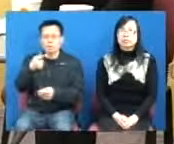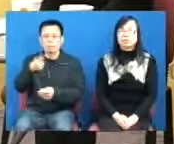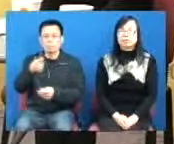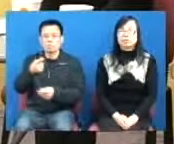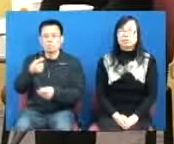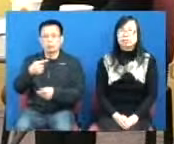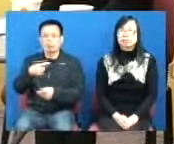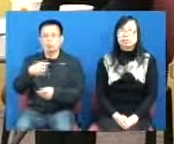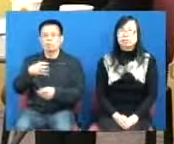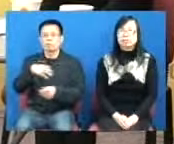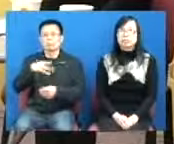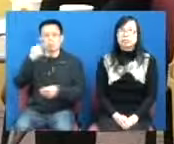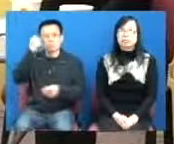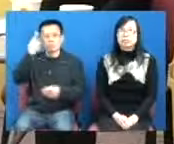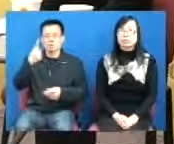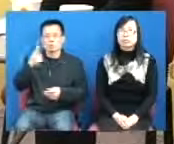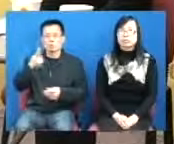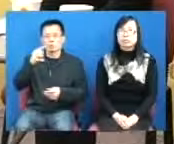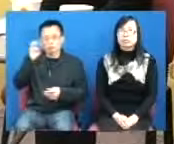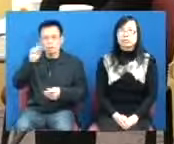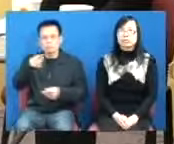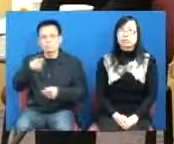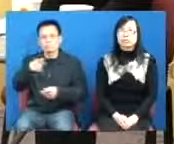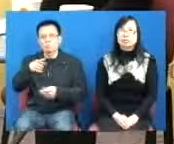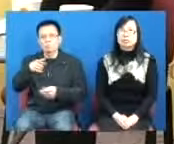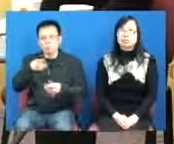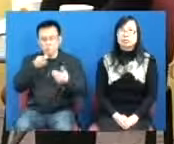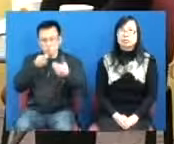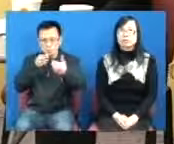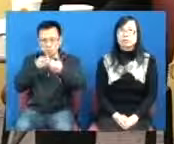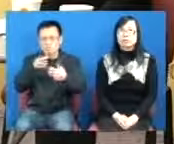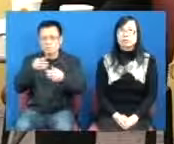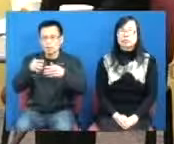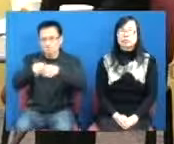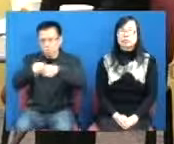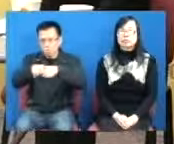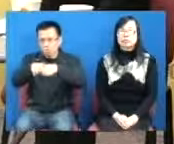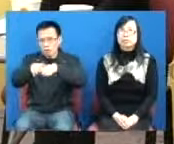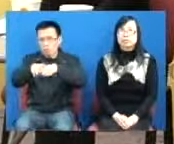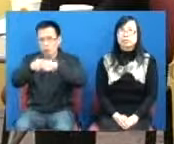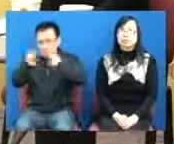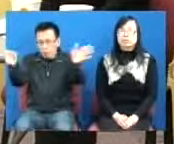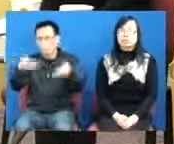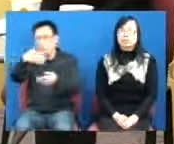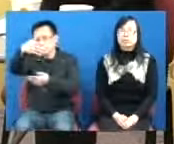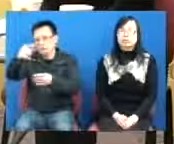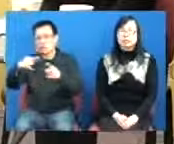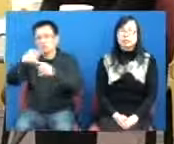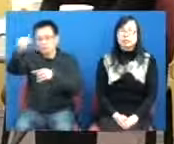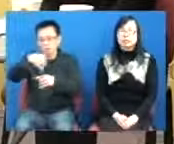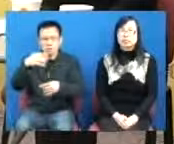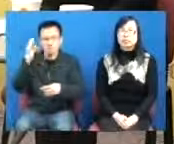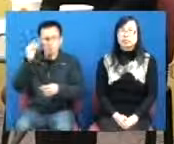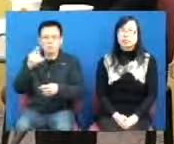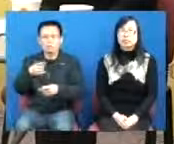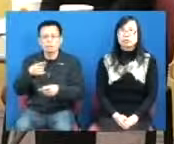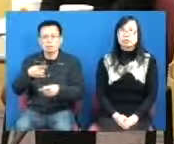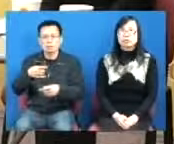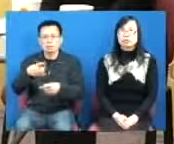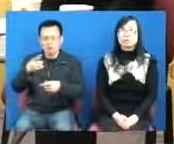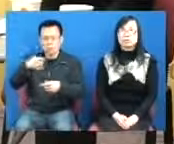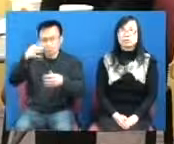我們又沒有突然想到原來他們是沒有直接開放給這麼多就是普通大眾的市民這個就是他們的運作